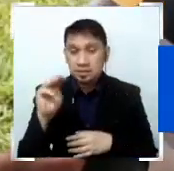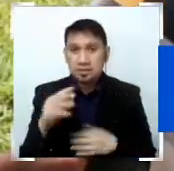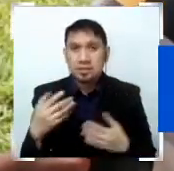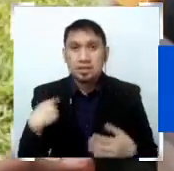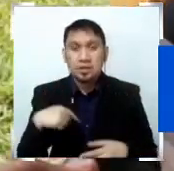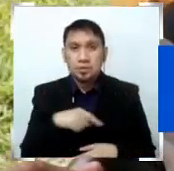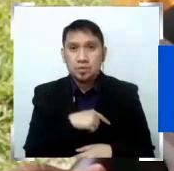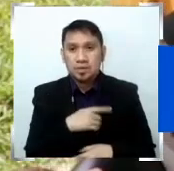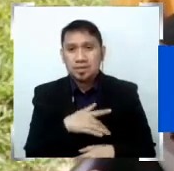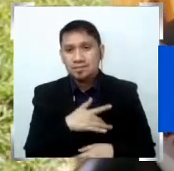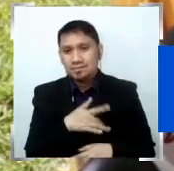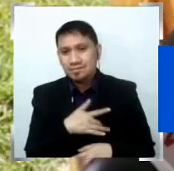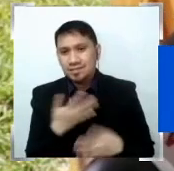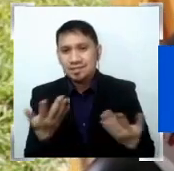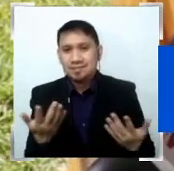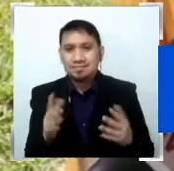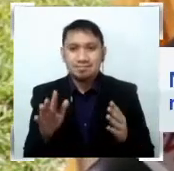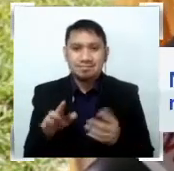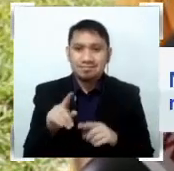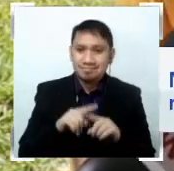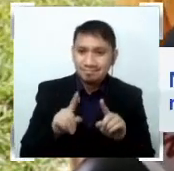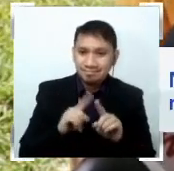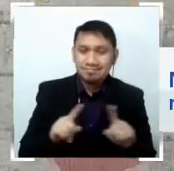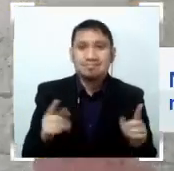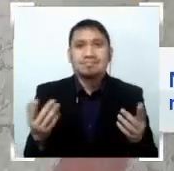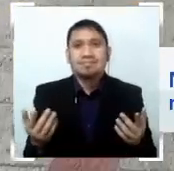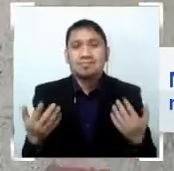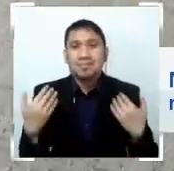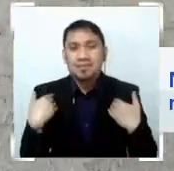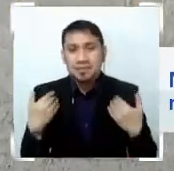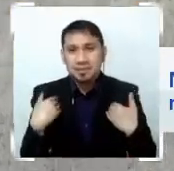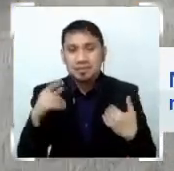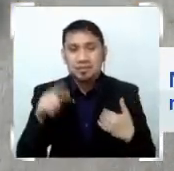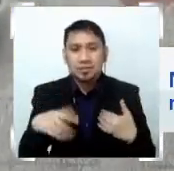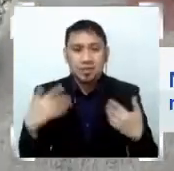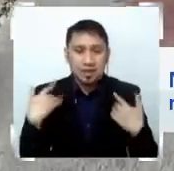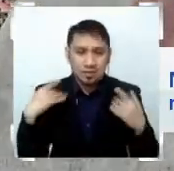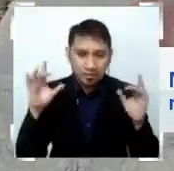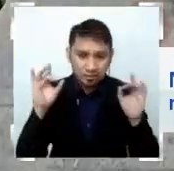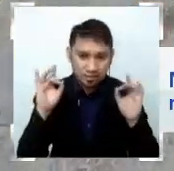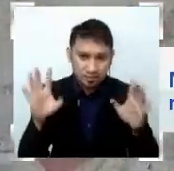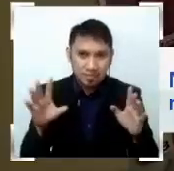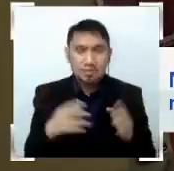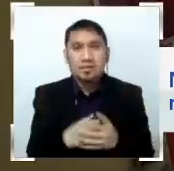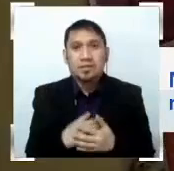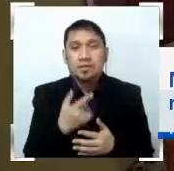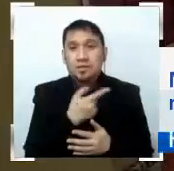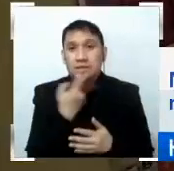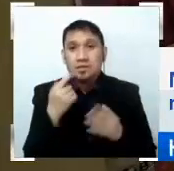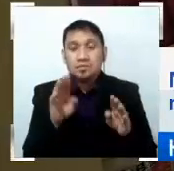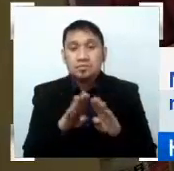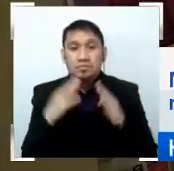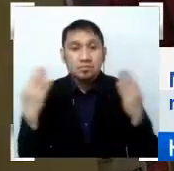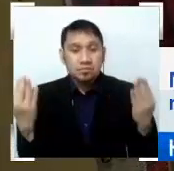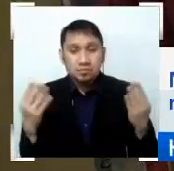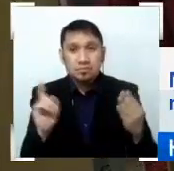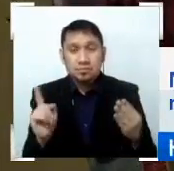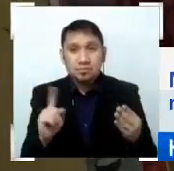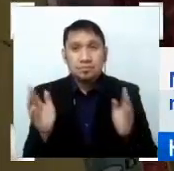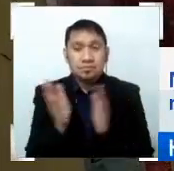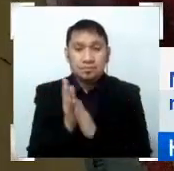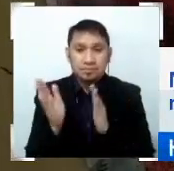is, syempre kailangan mo mag-take ng risk ngayon na i-open yung paaralan